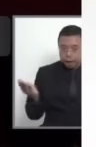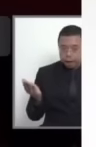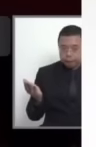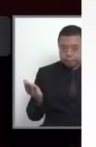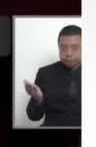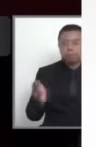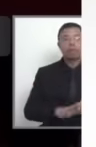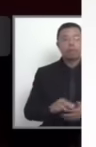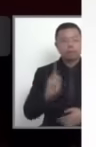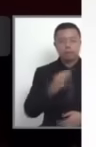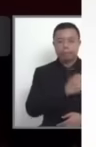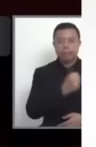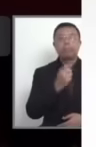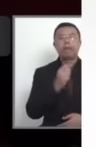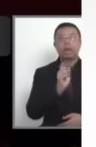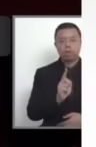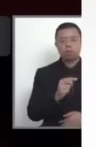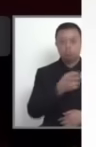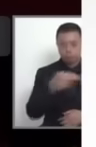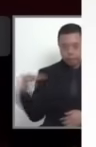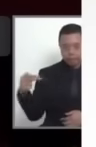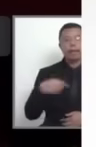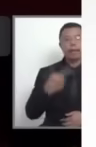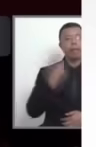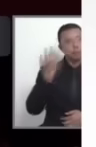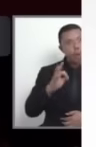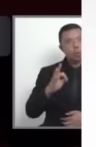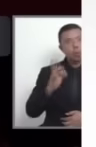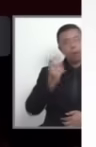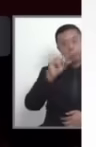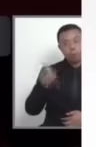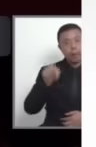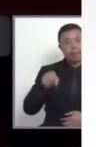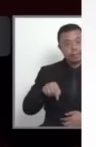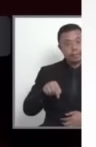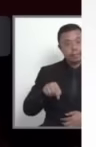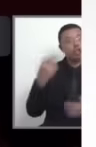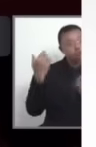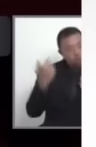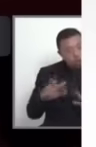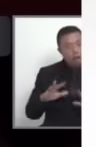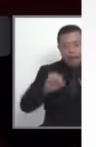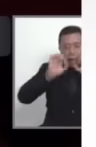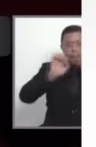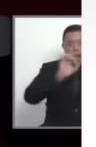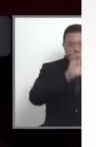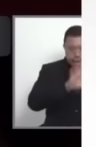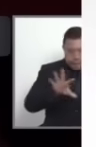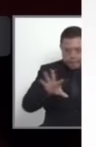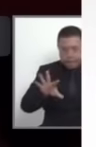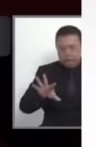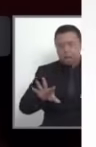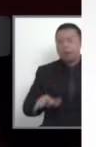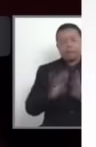tadi. Kita lihat ada berapa poinnya. Pertama itu kalau kita baca dan kita dengarkan closing statement Pak Prabowo,